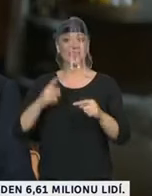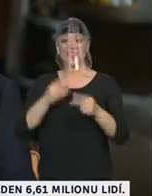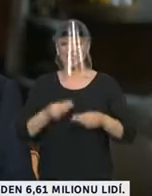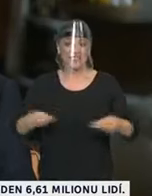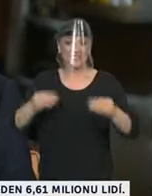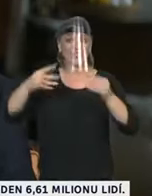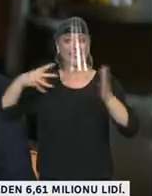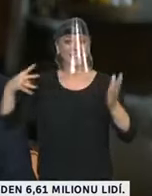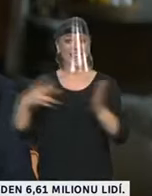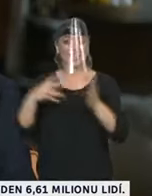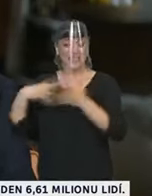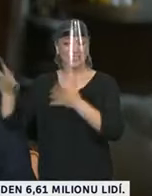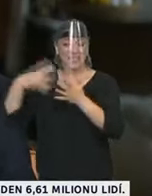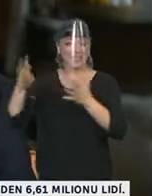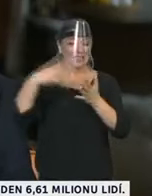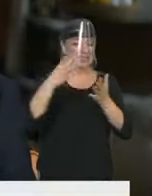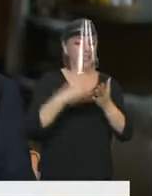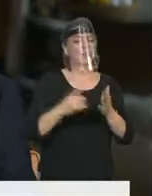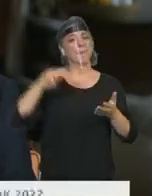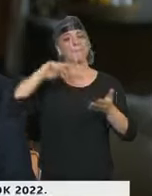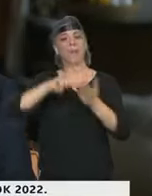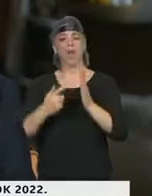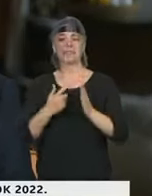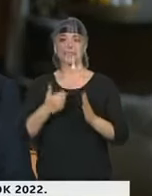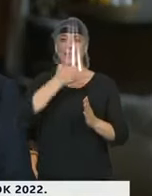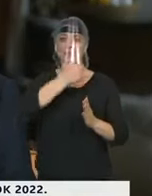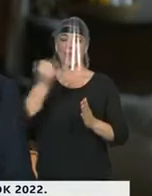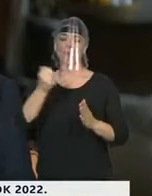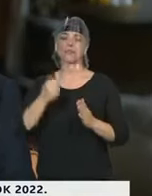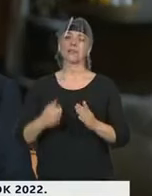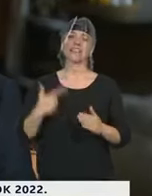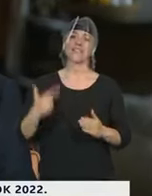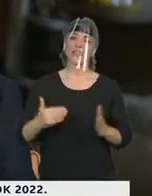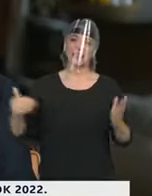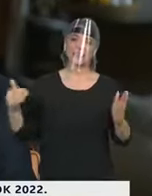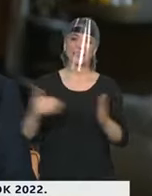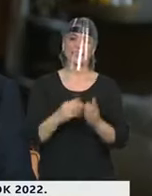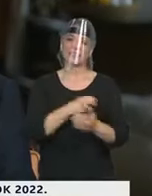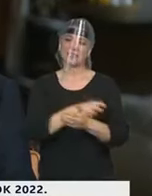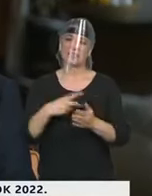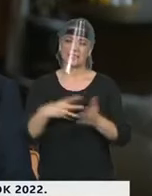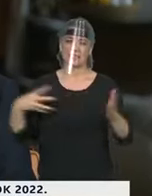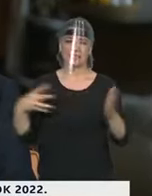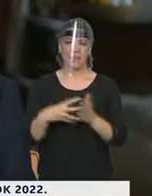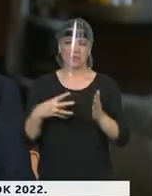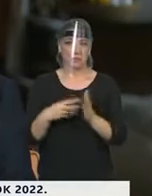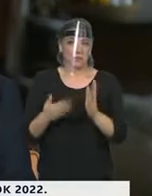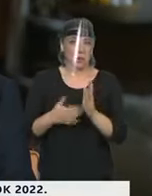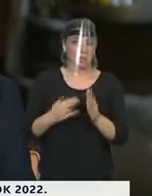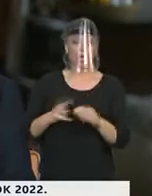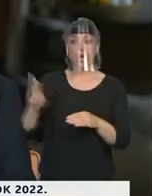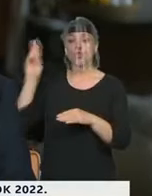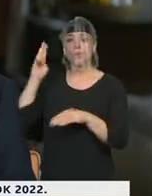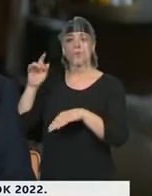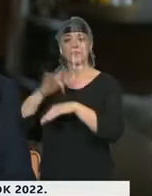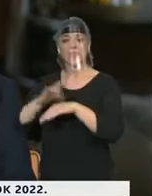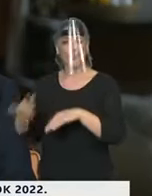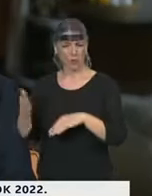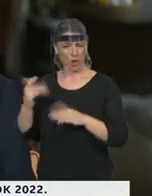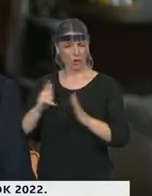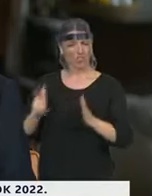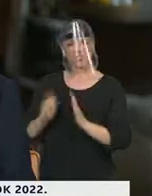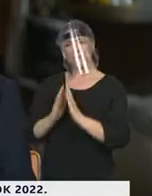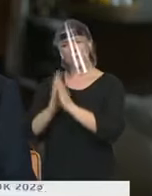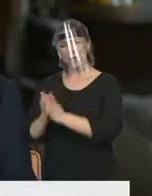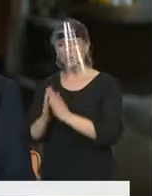denně. Stejně jako jsem poslední dny od kolegů žádal, aby testovali zaměstnance v domovech seniorů a v